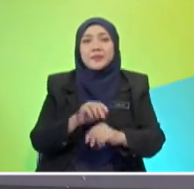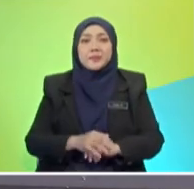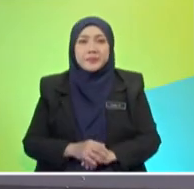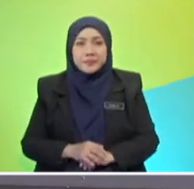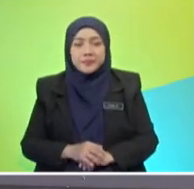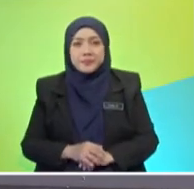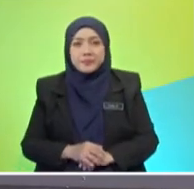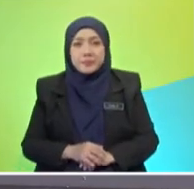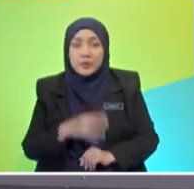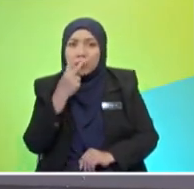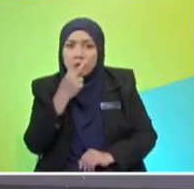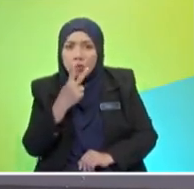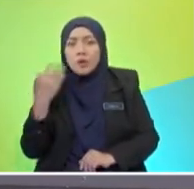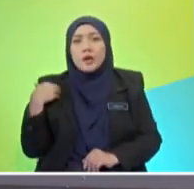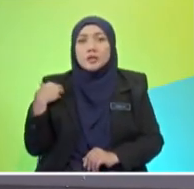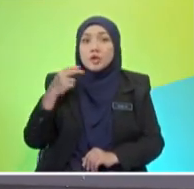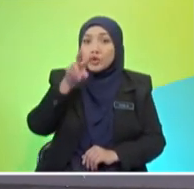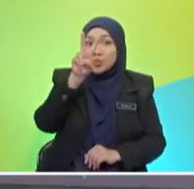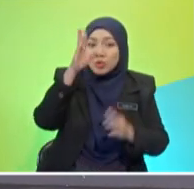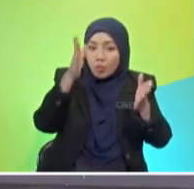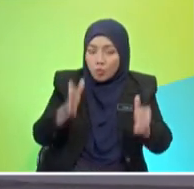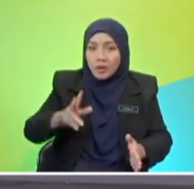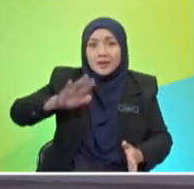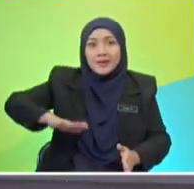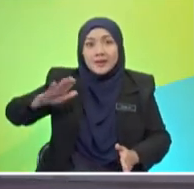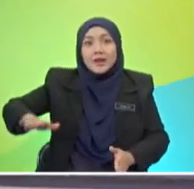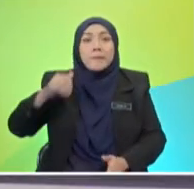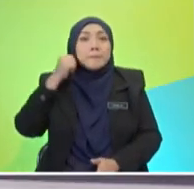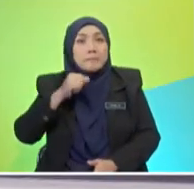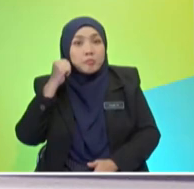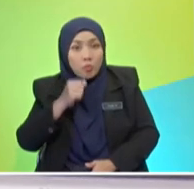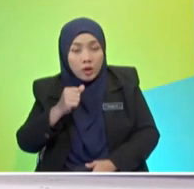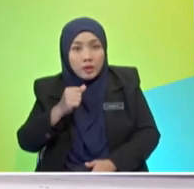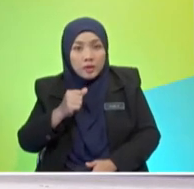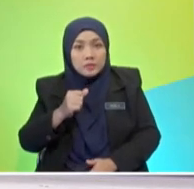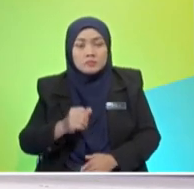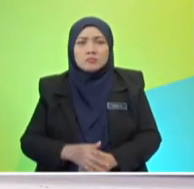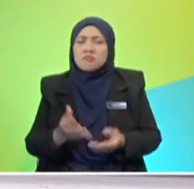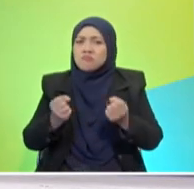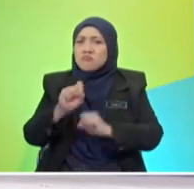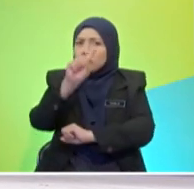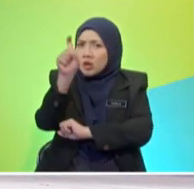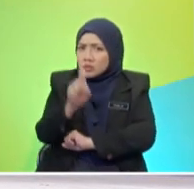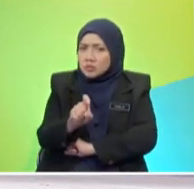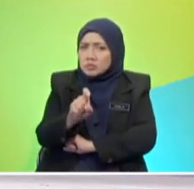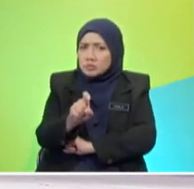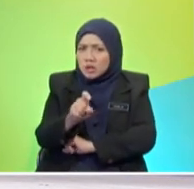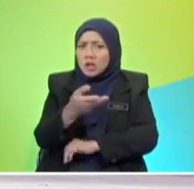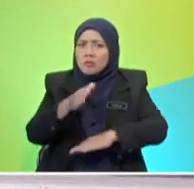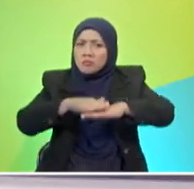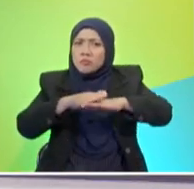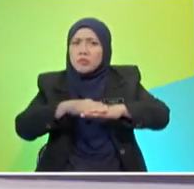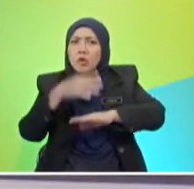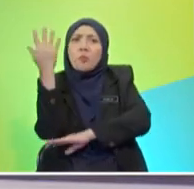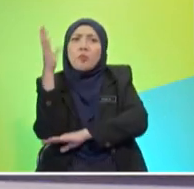Syah tengok ada dua kanak-kanak perempuan. Okey. Dia tanya, "Ke atas tu pokok ini